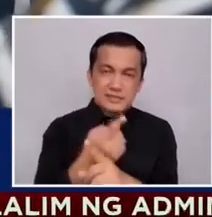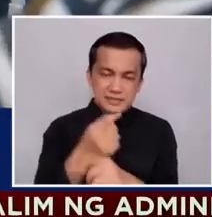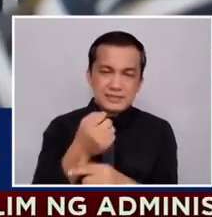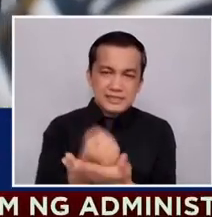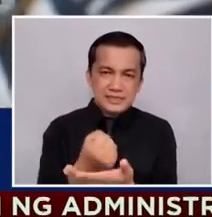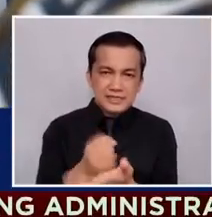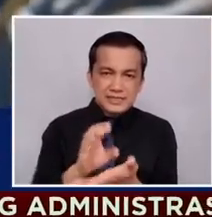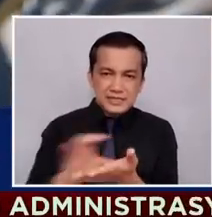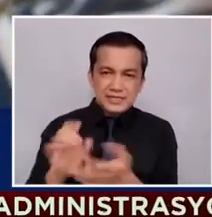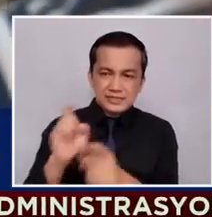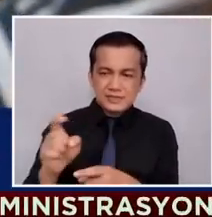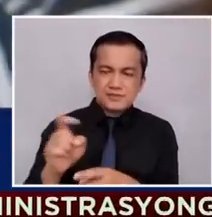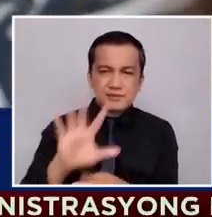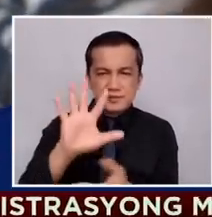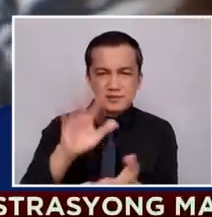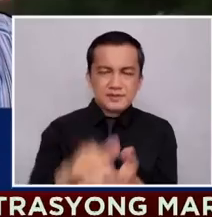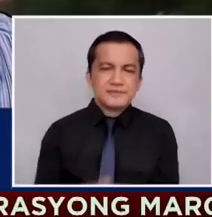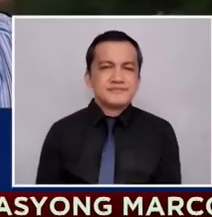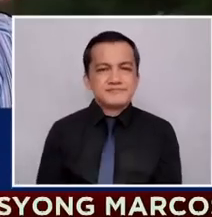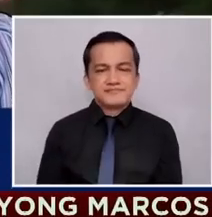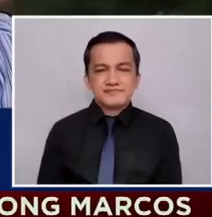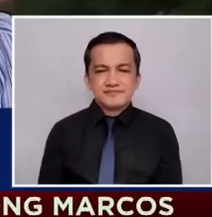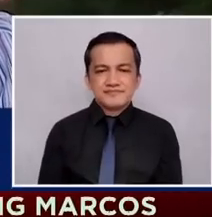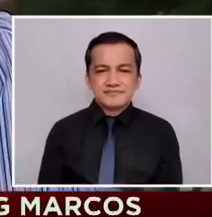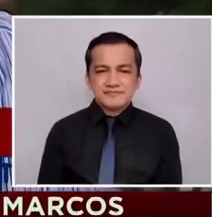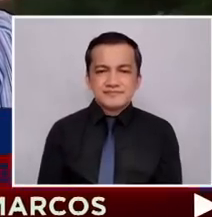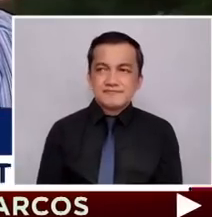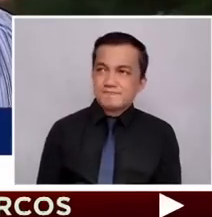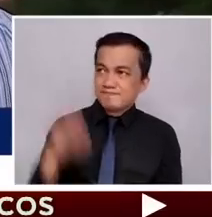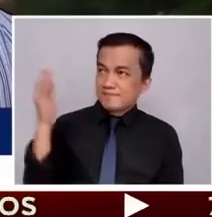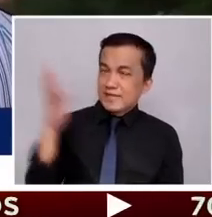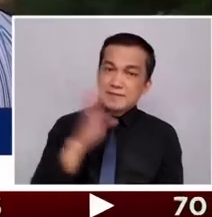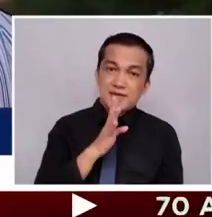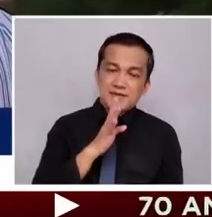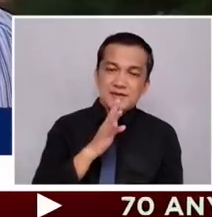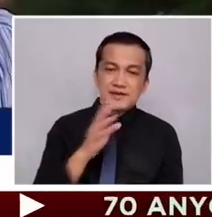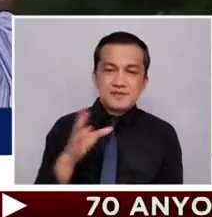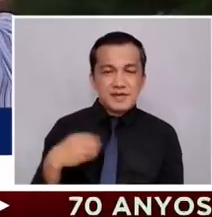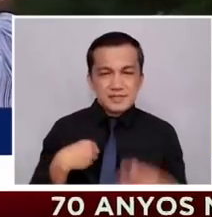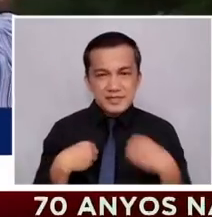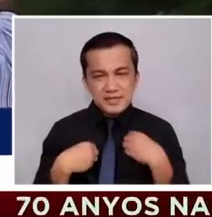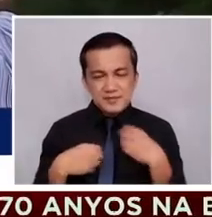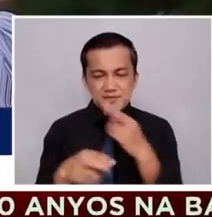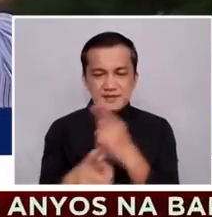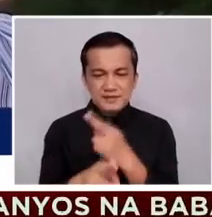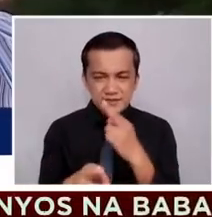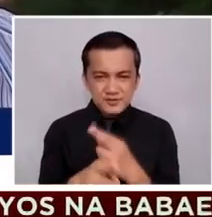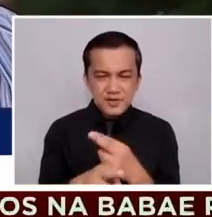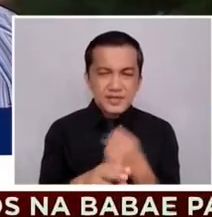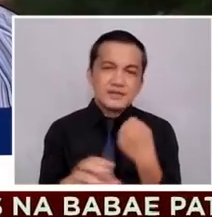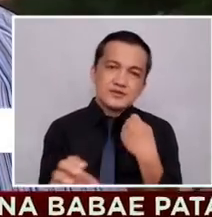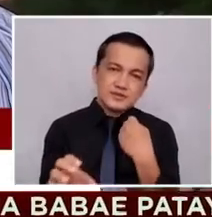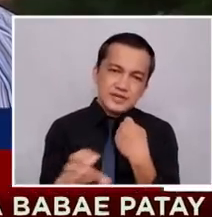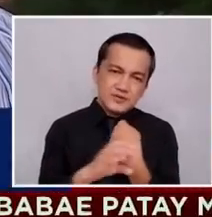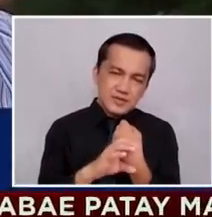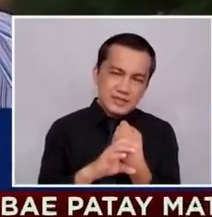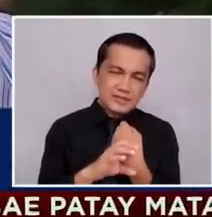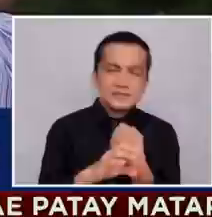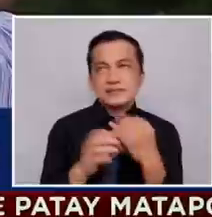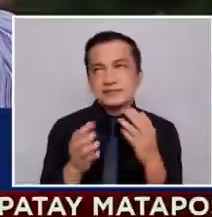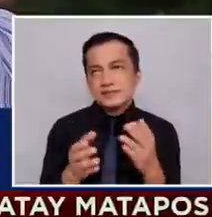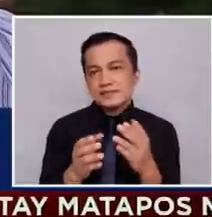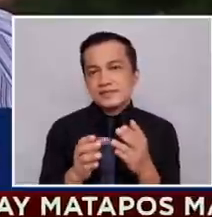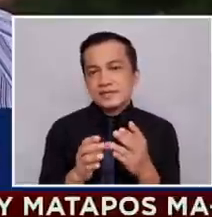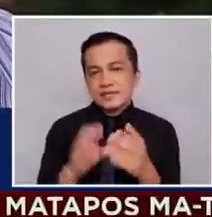na 5,000 pesos. Makakatanggap po nito ay yung mga regular, yung mga contractual, yung mga